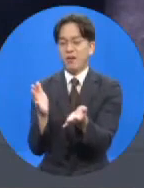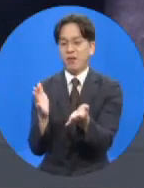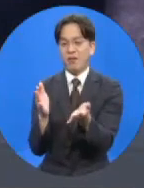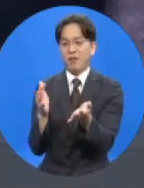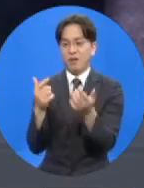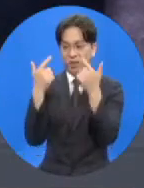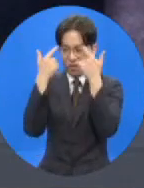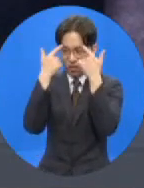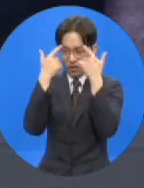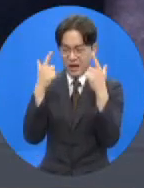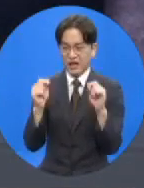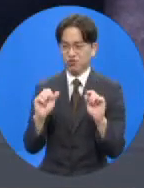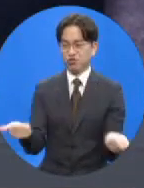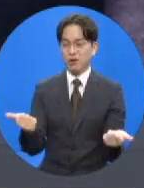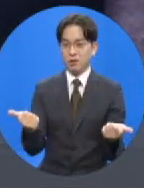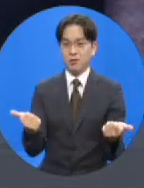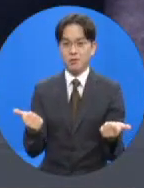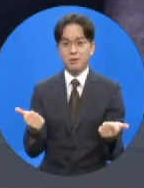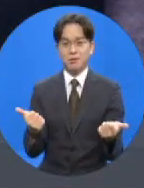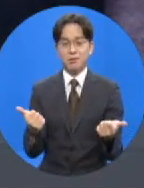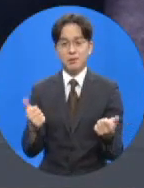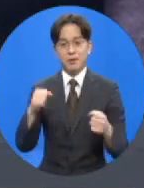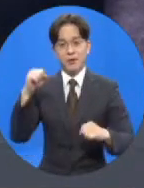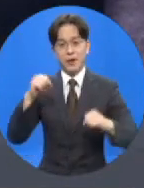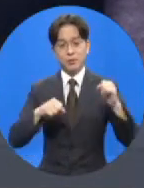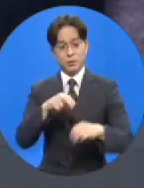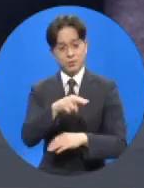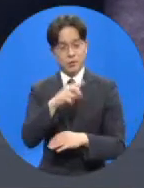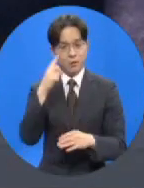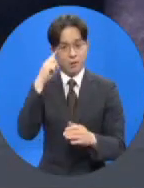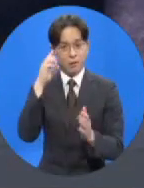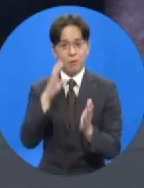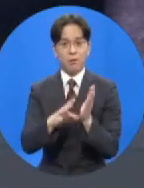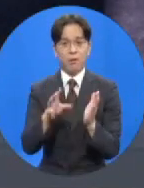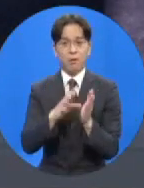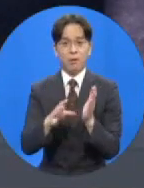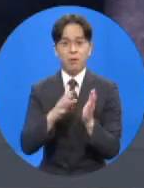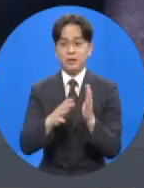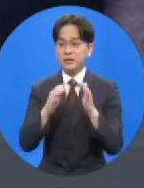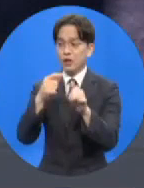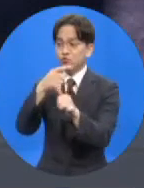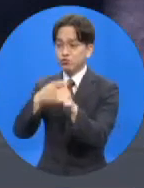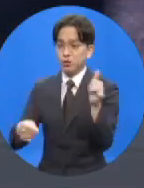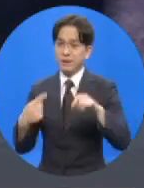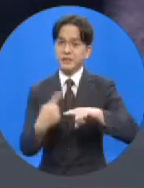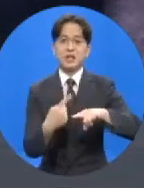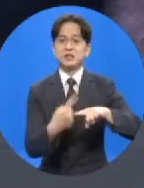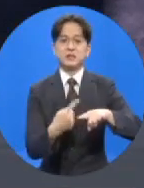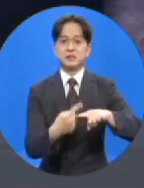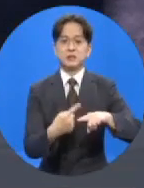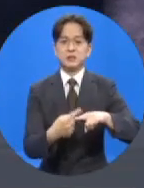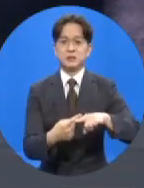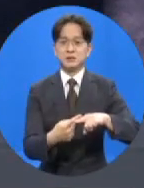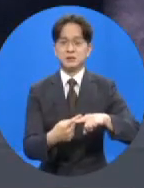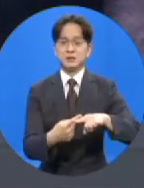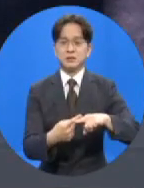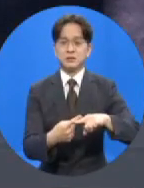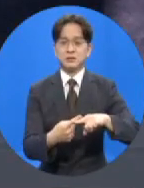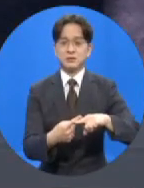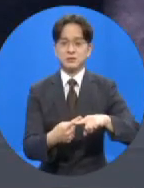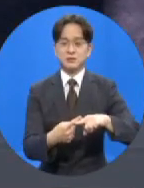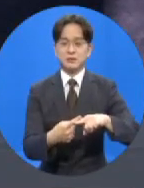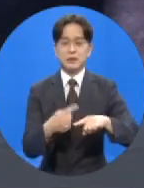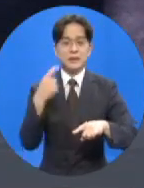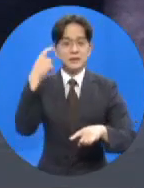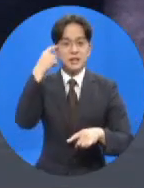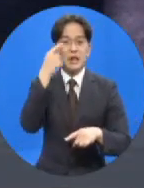나 죽자는 사실상의 살인행위입니다. 코로나 사태가 끄집어낸 철없는 어른들의